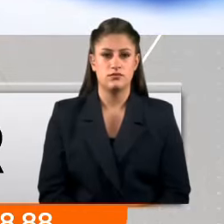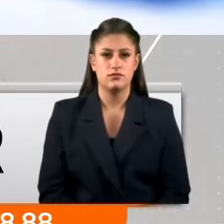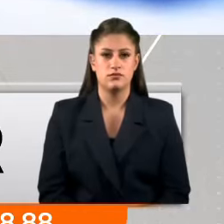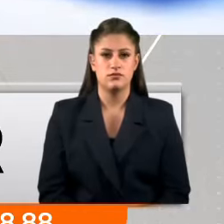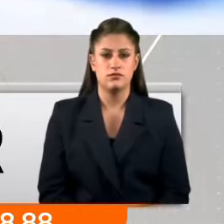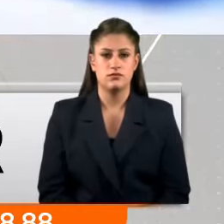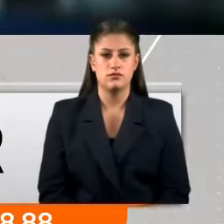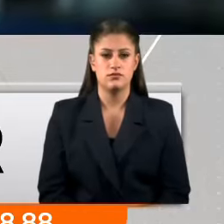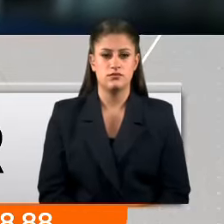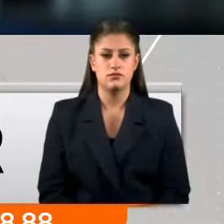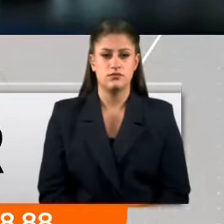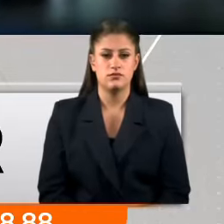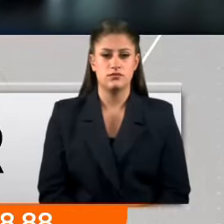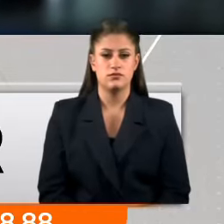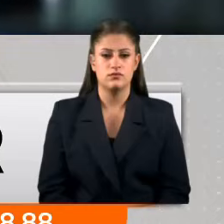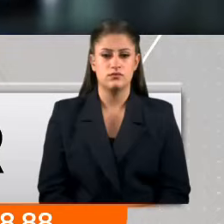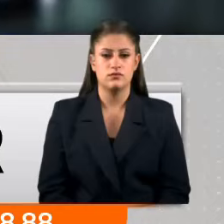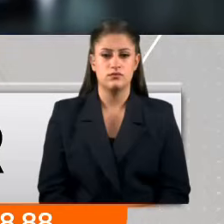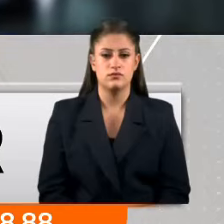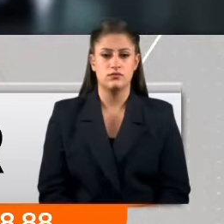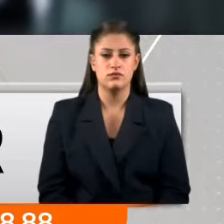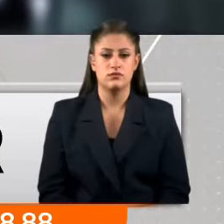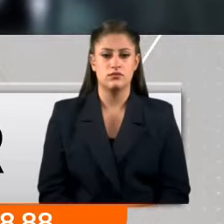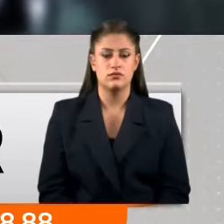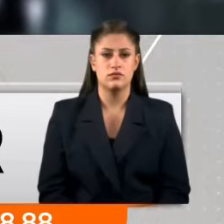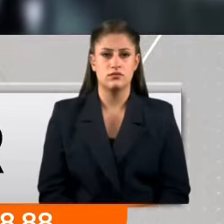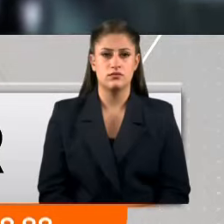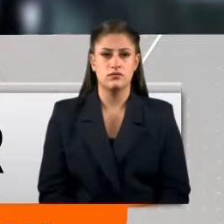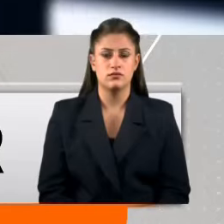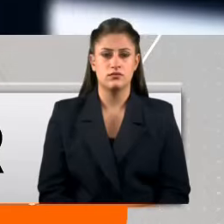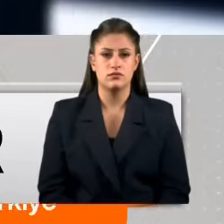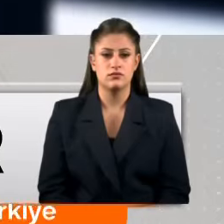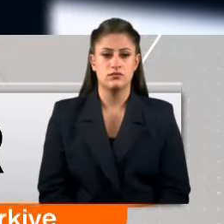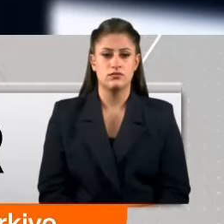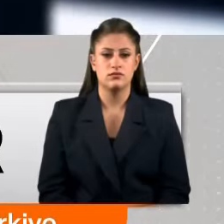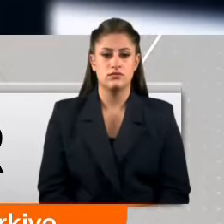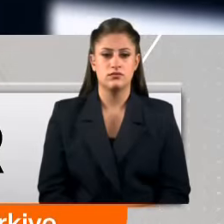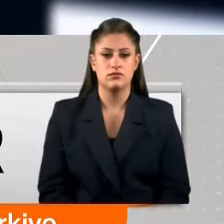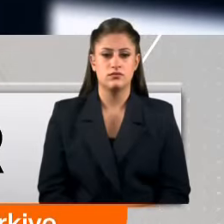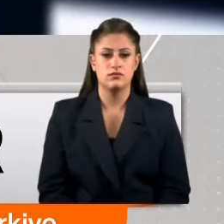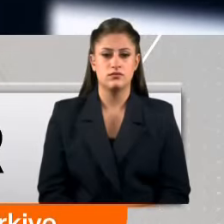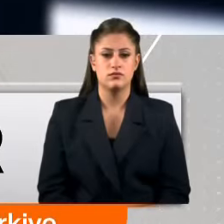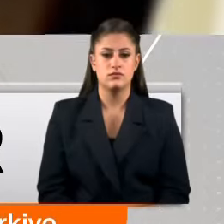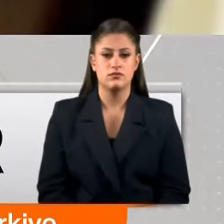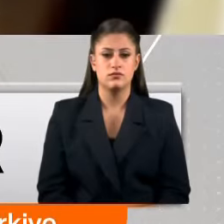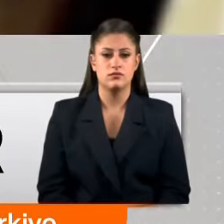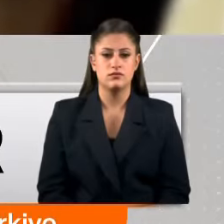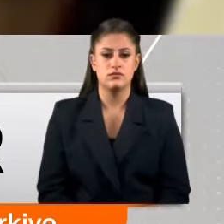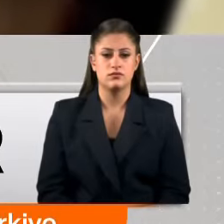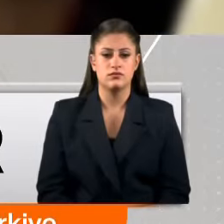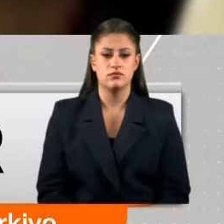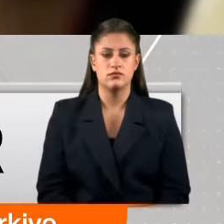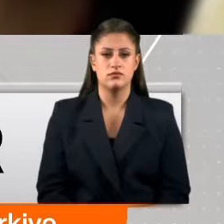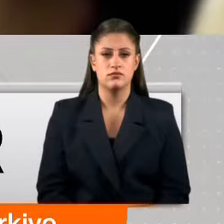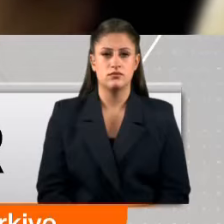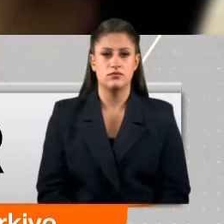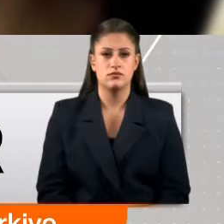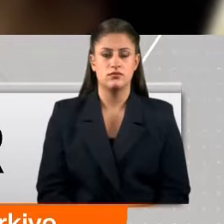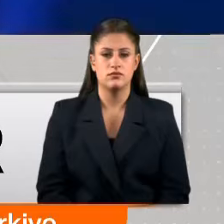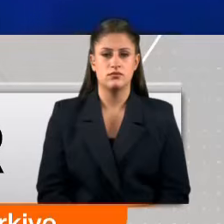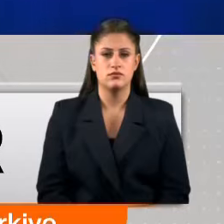sonra baktık ki gerçek paralarımız gidiyor. İlk 100 lira yükledim, para 1500 lira oldu. Aa dedim, ne kadar güzel bir şeymiş. İşte hep zihin daha